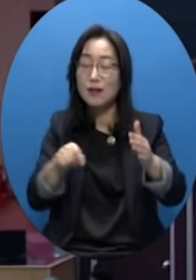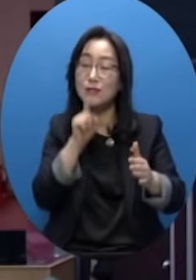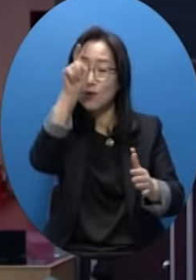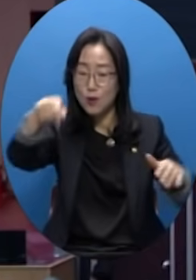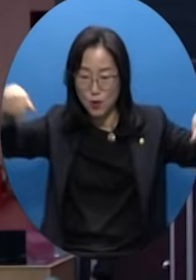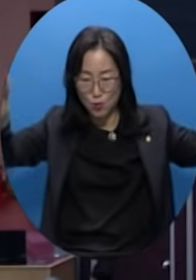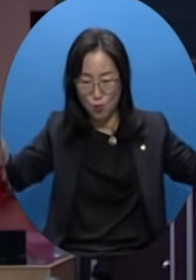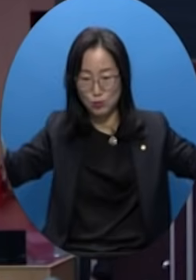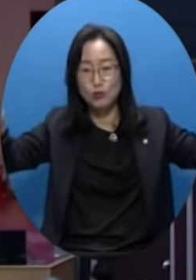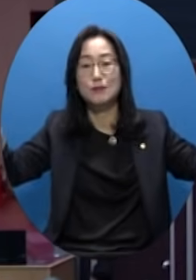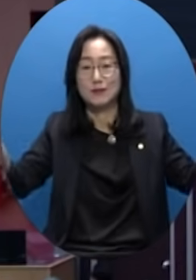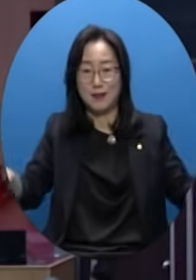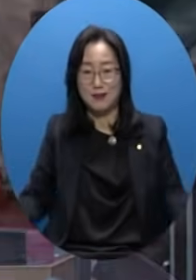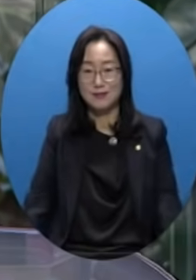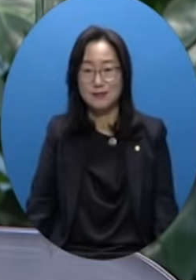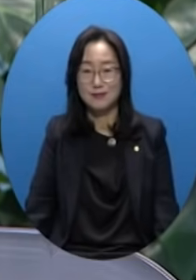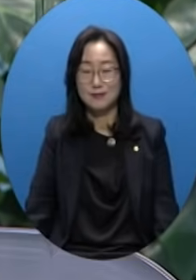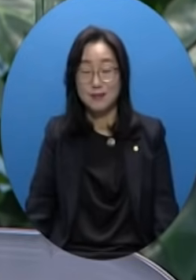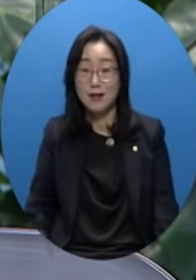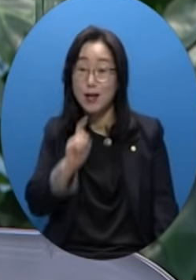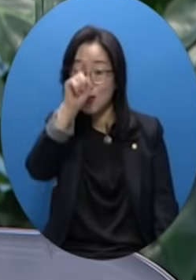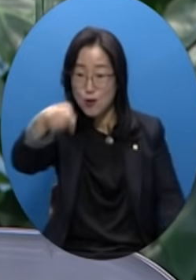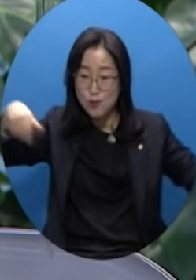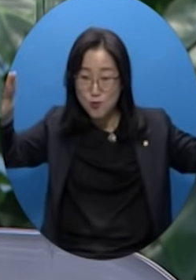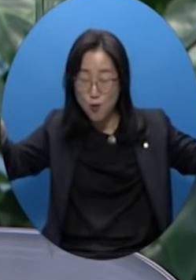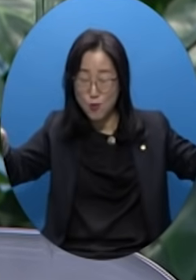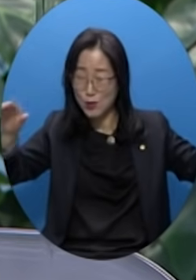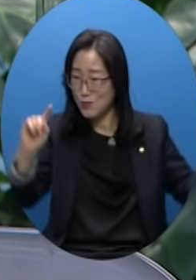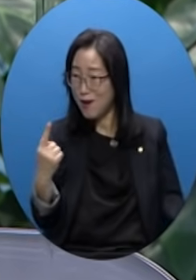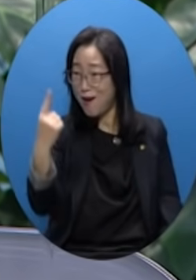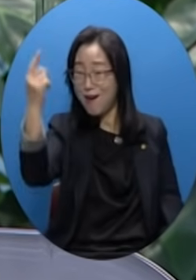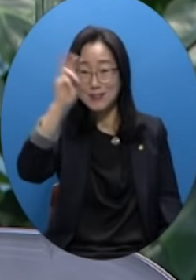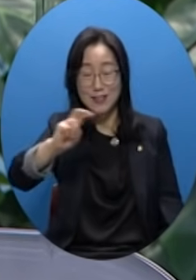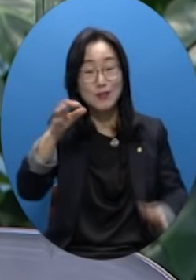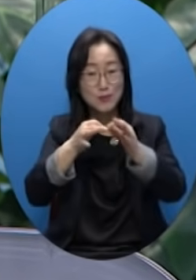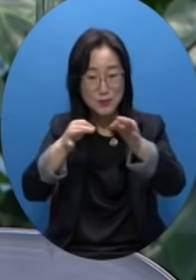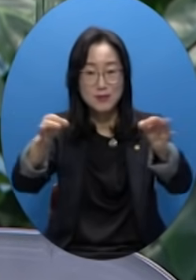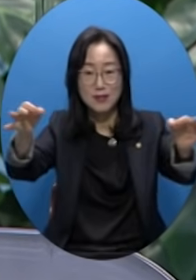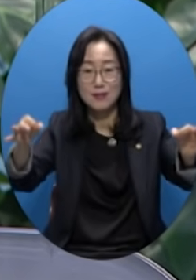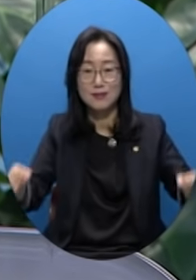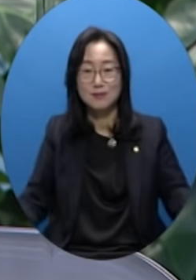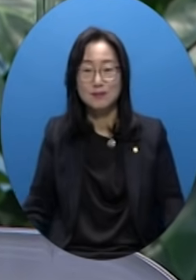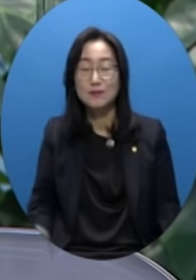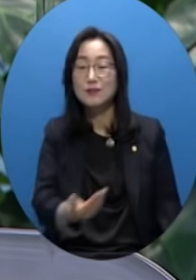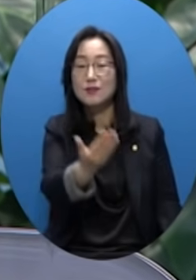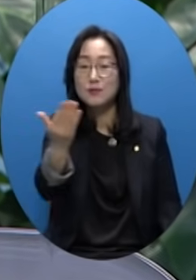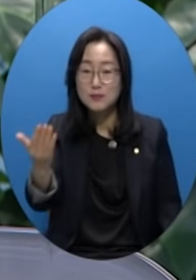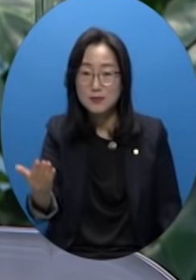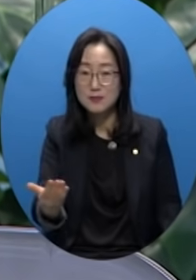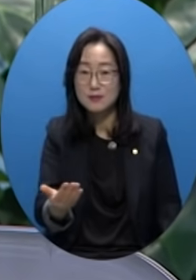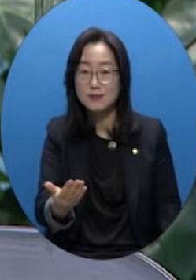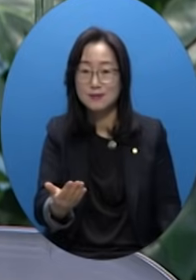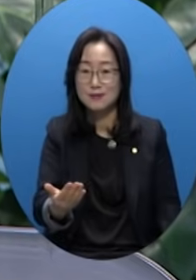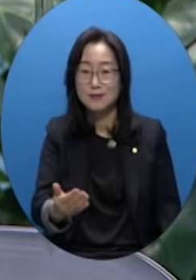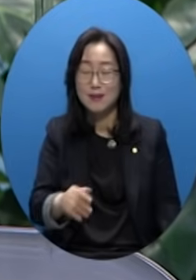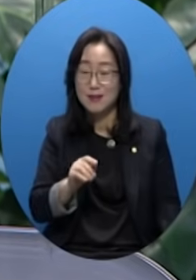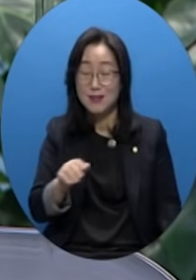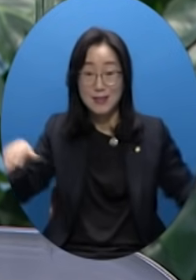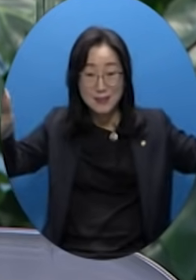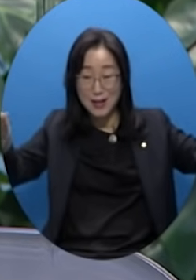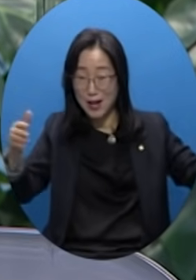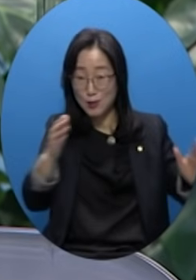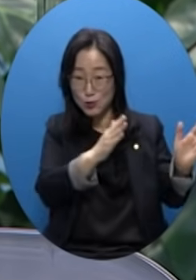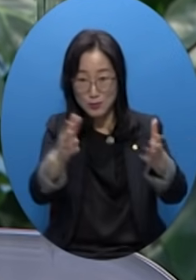입니다 이 두 개가 되어서 이제 날아오르는 차 소홀하게 모르겠습니다 여러분 나로 준비가